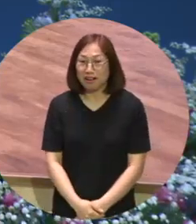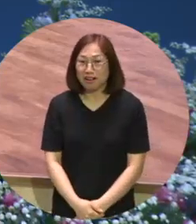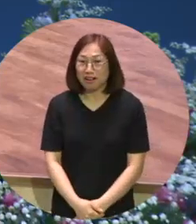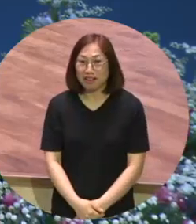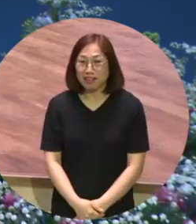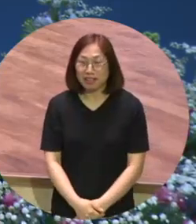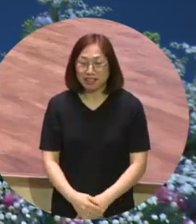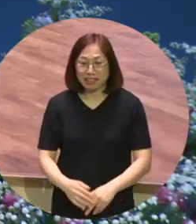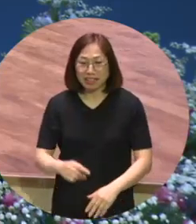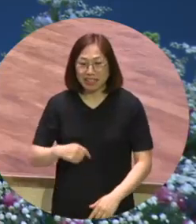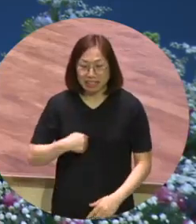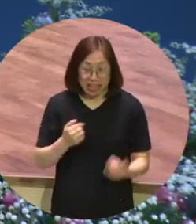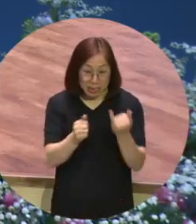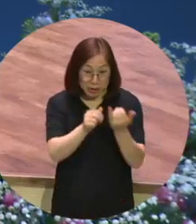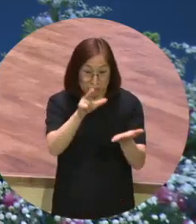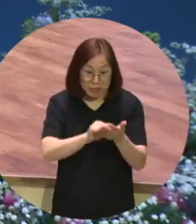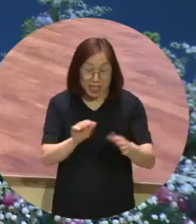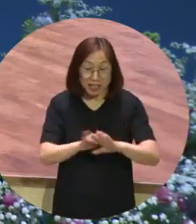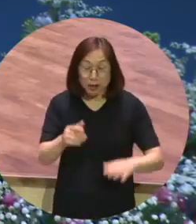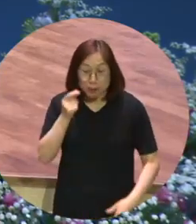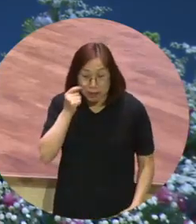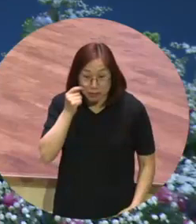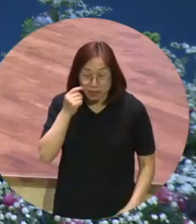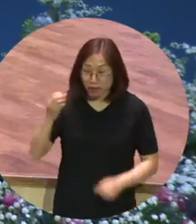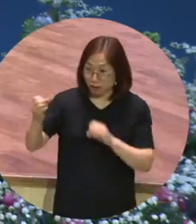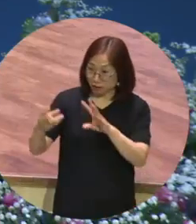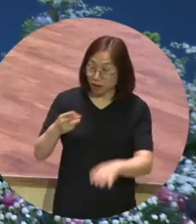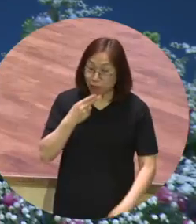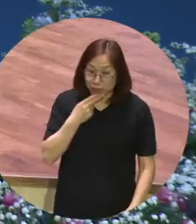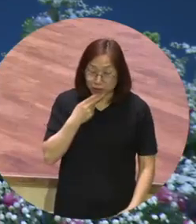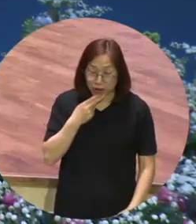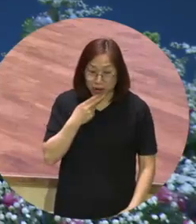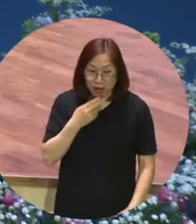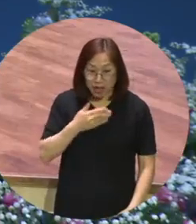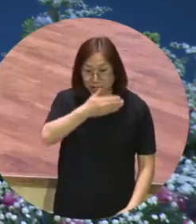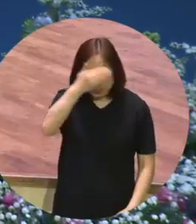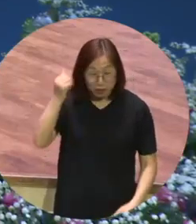지 문제도 하나 해결 못하면서 응답 못 받으면서 뭐 불꽃?